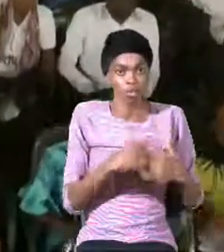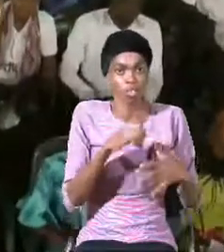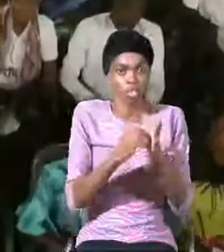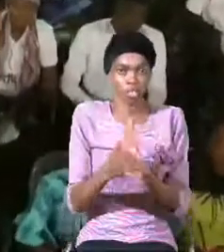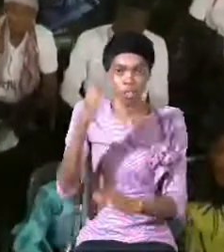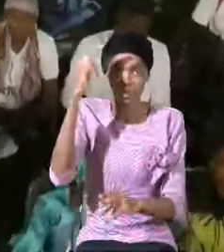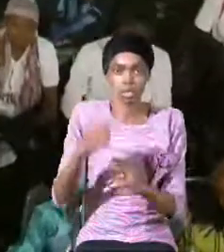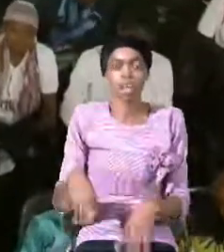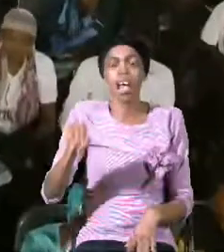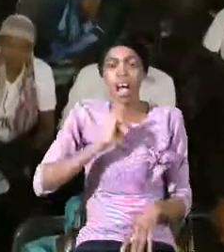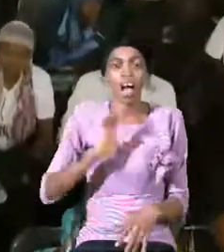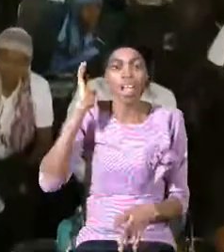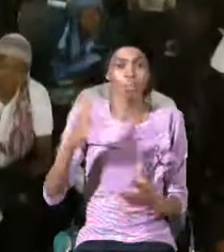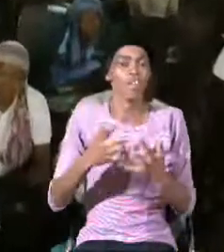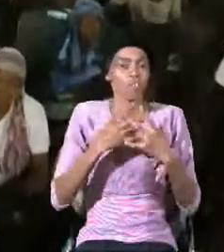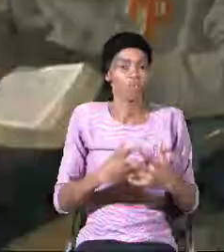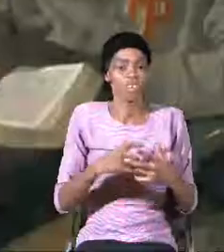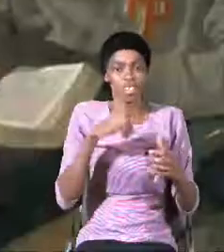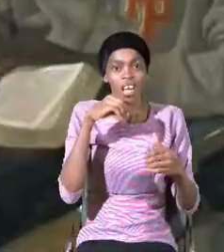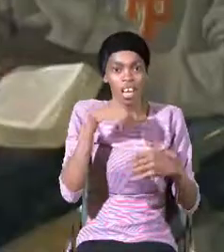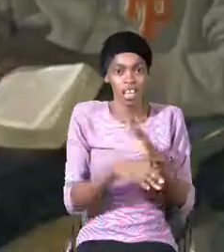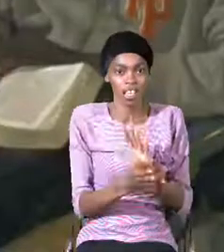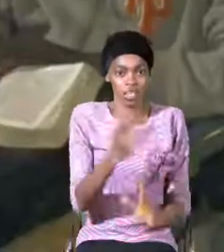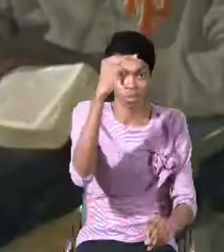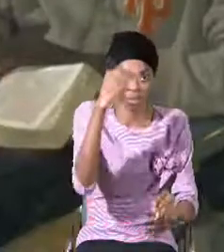dedans. Je serai dedans.